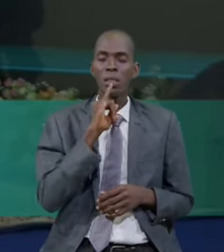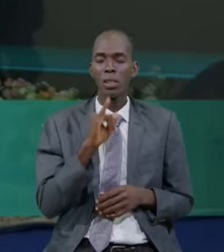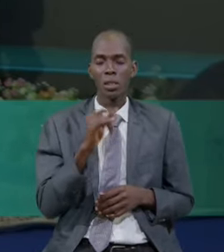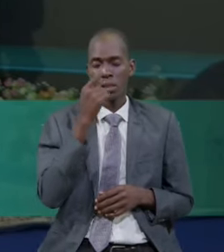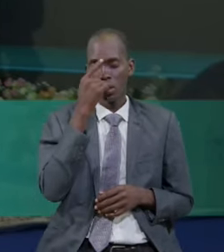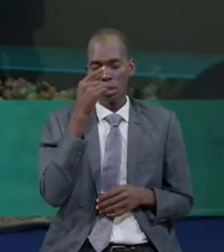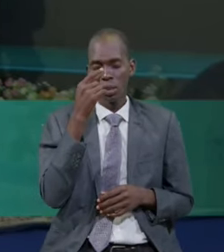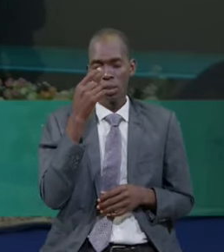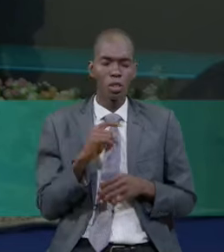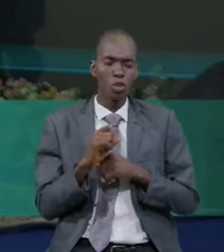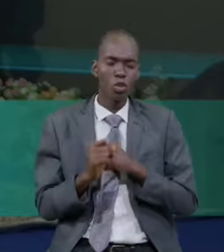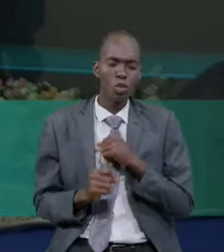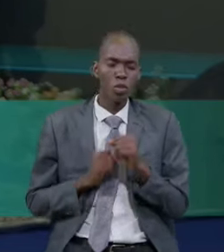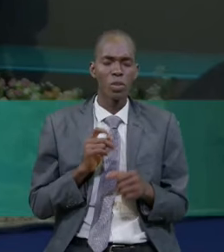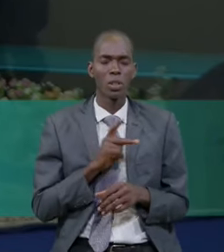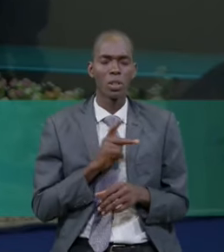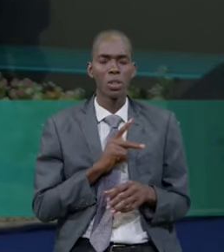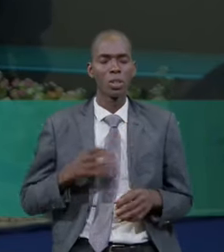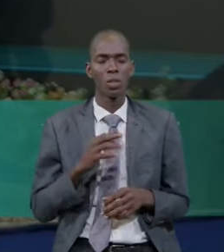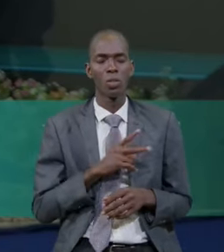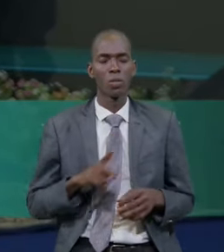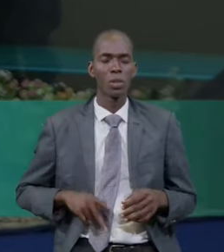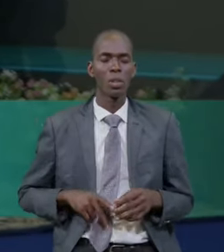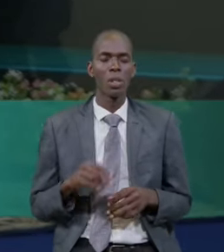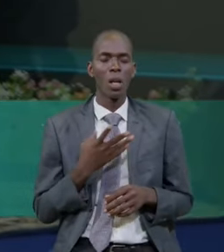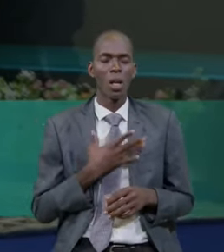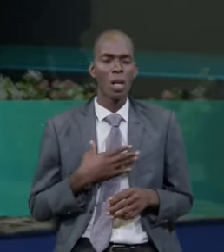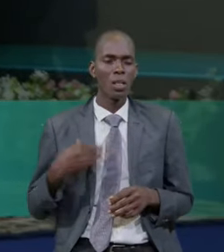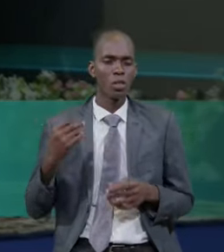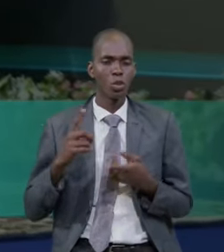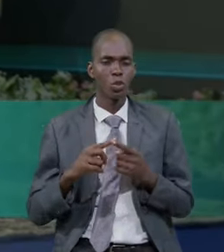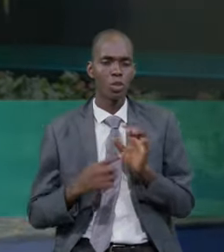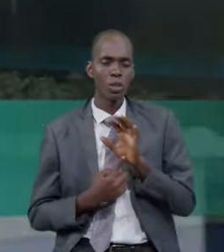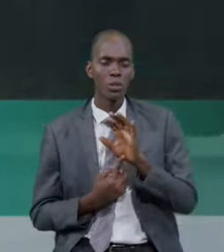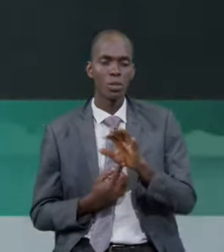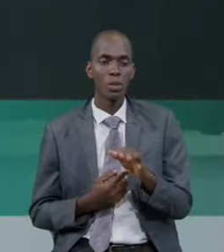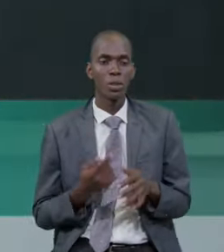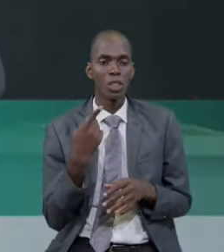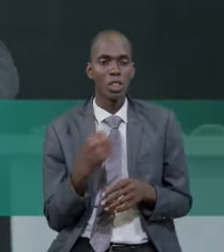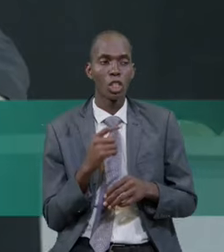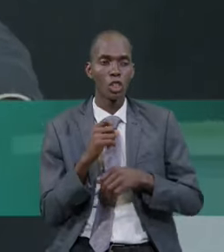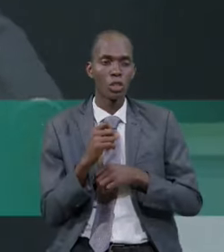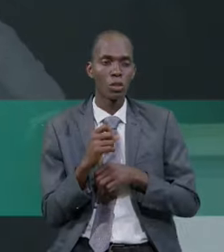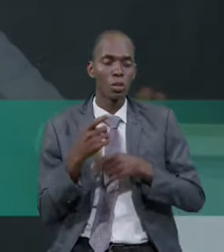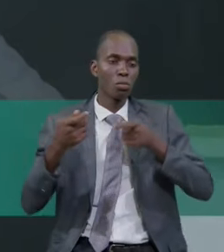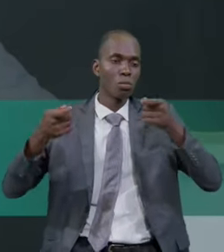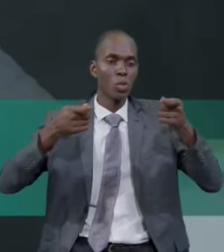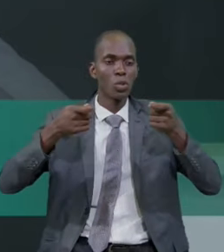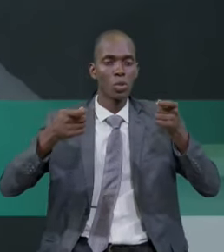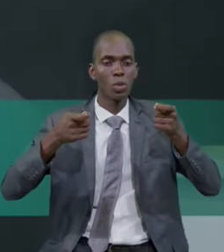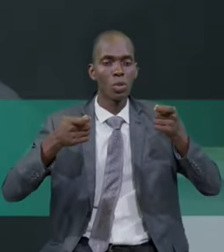souverain, le roi des rois, le seigneur des seigneurs. Et nous devons révéler la souveraineté du